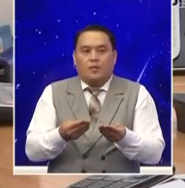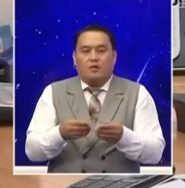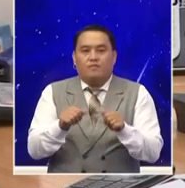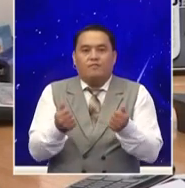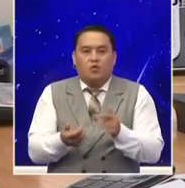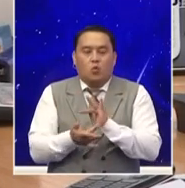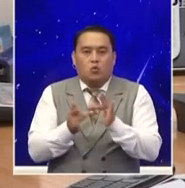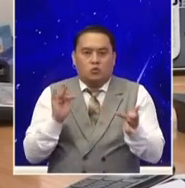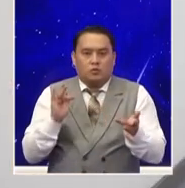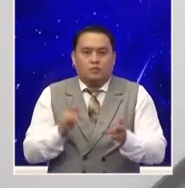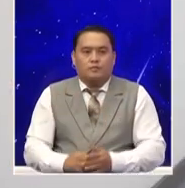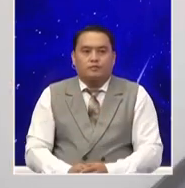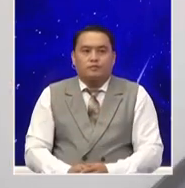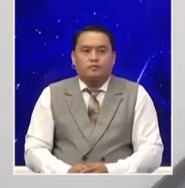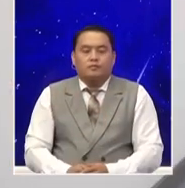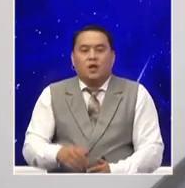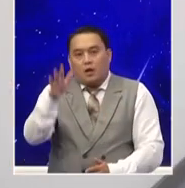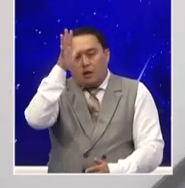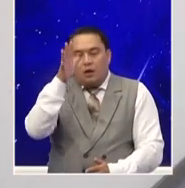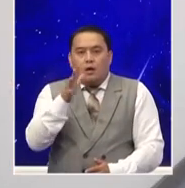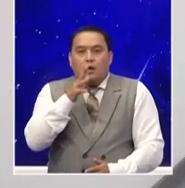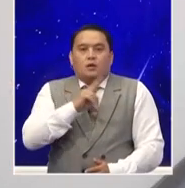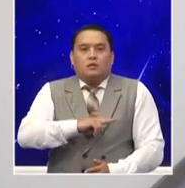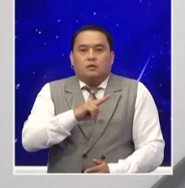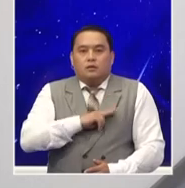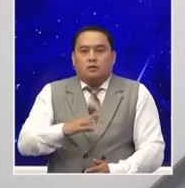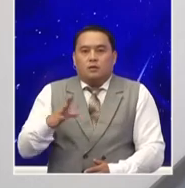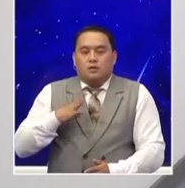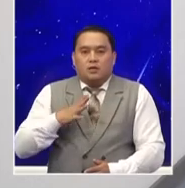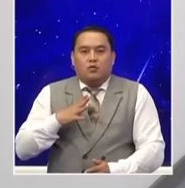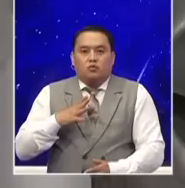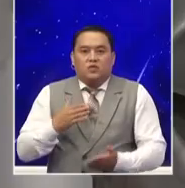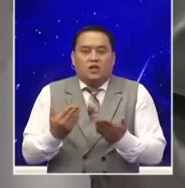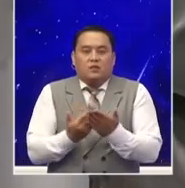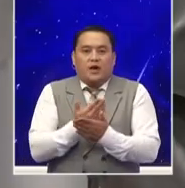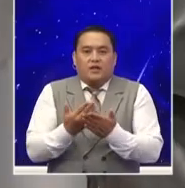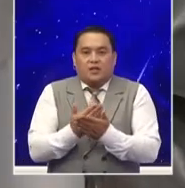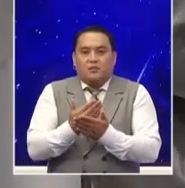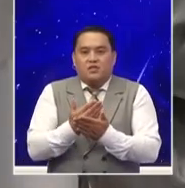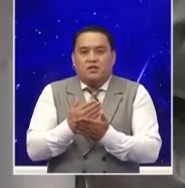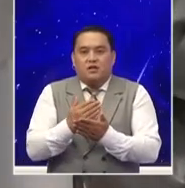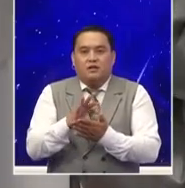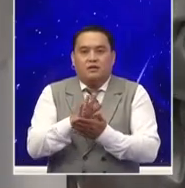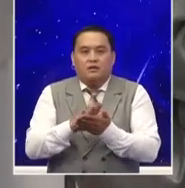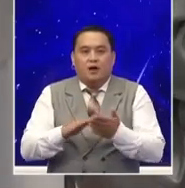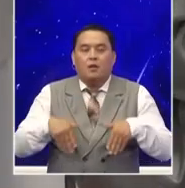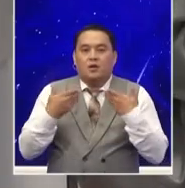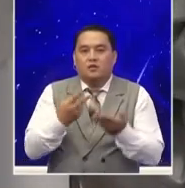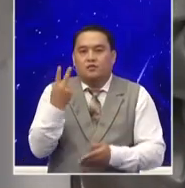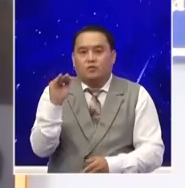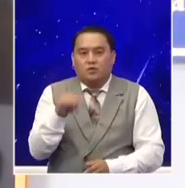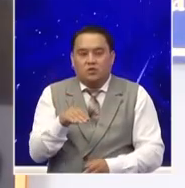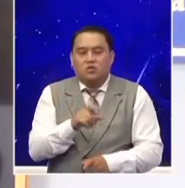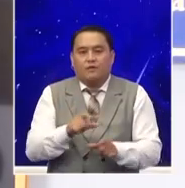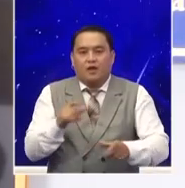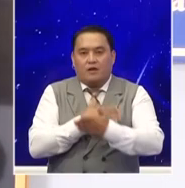портал социальных услуг. К слову, за 5 месяцев работы интернет-ресурса для получения свыше 4000 услуг обратилось около